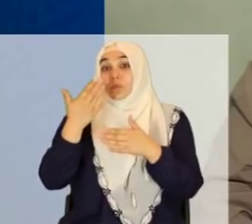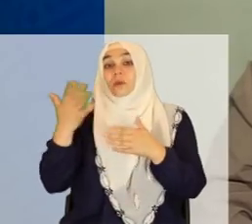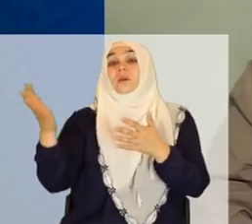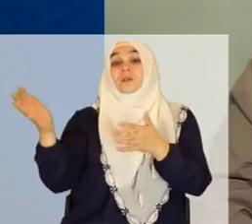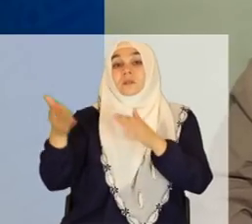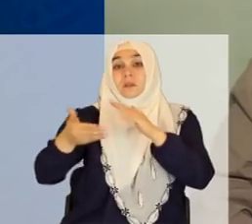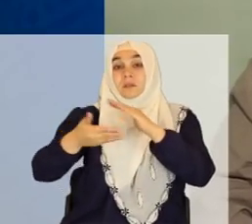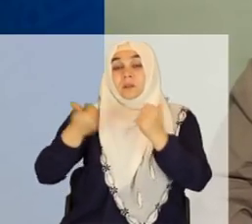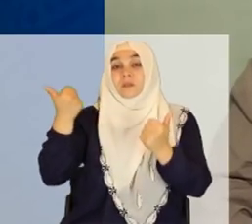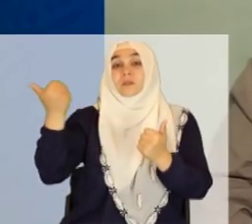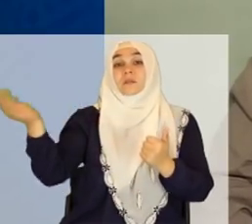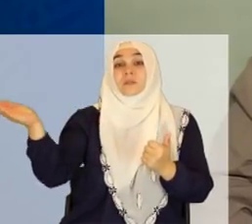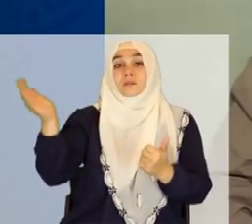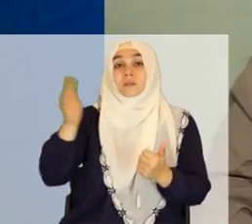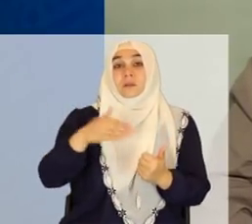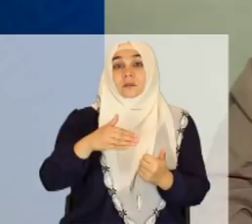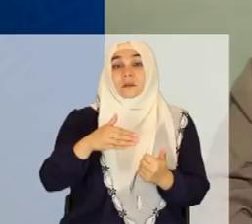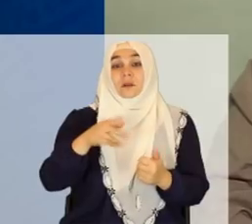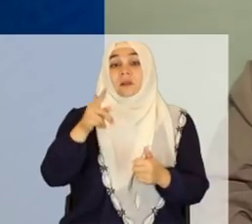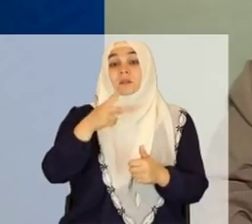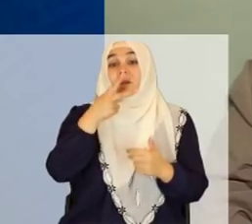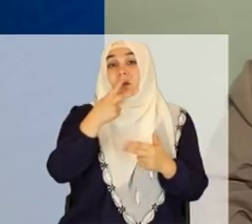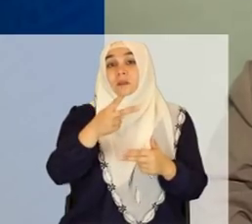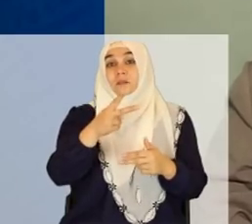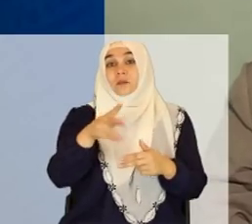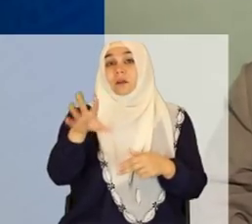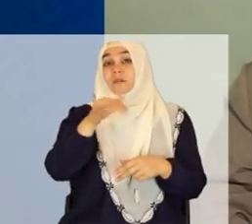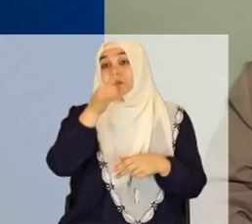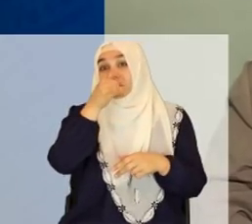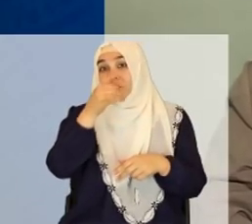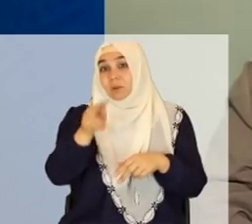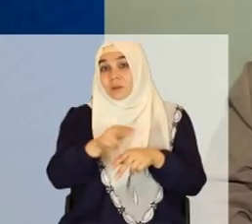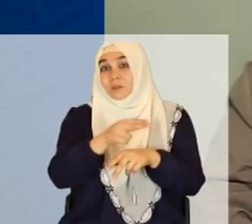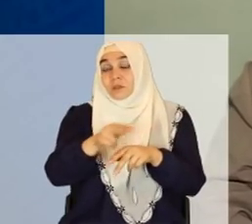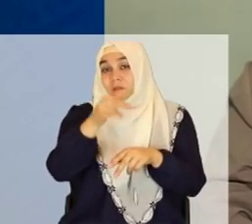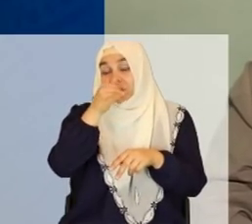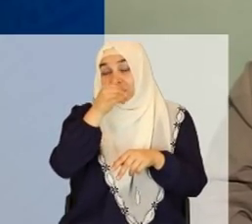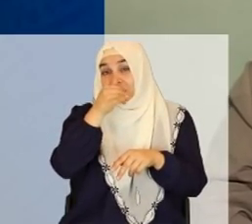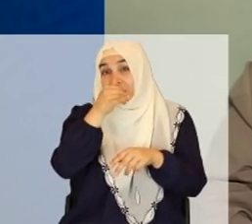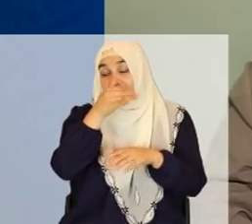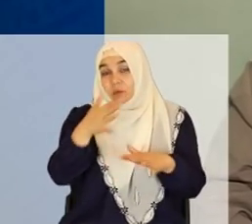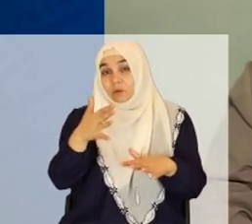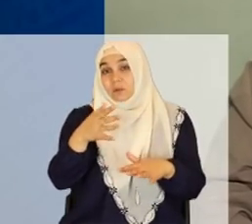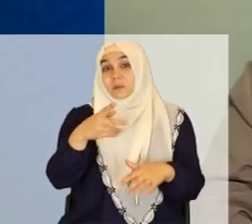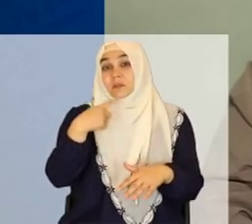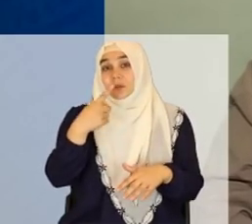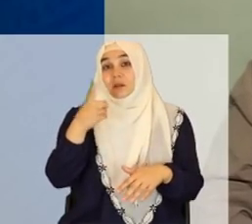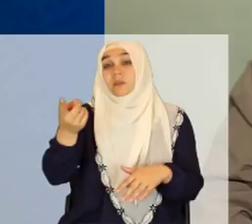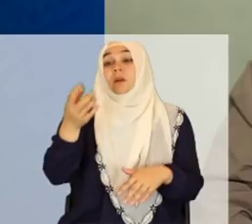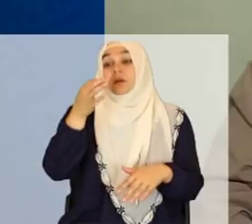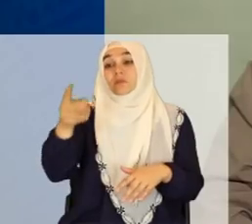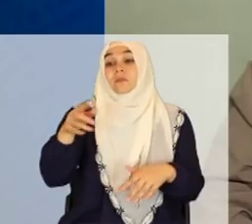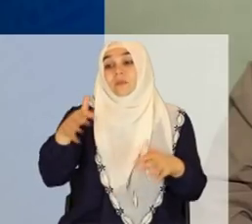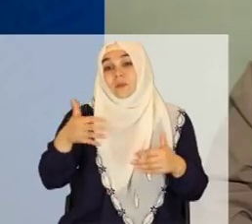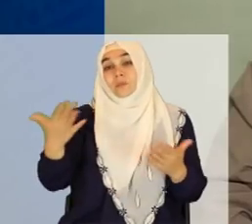adamlar. Şular, bu hazırgı davalar, bu bemarını derdige dava bulmaydı. Bana o narsa